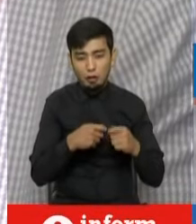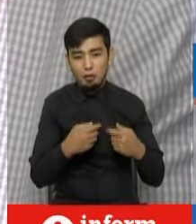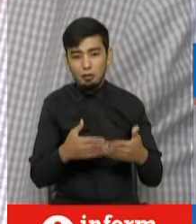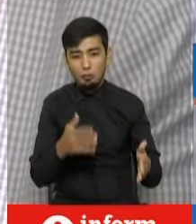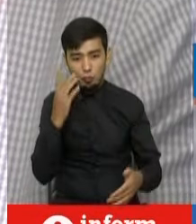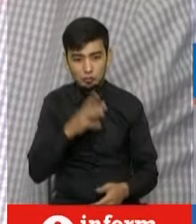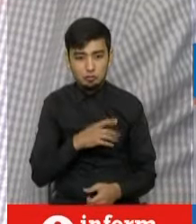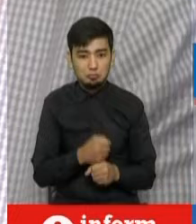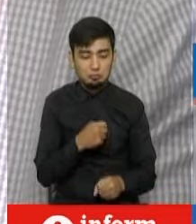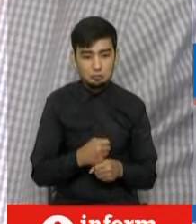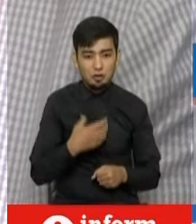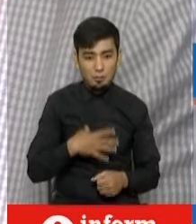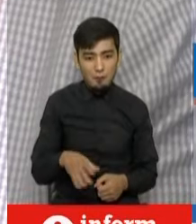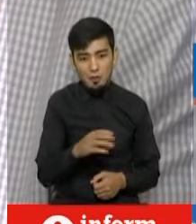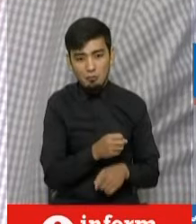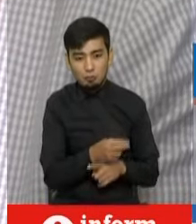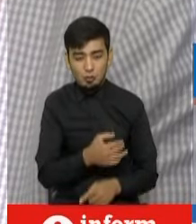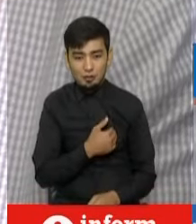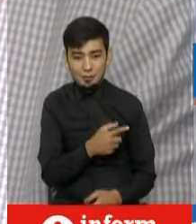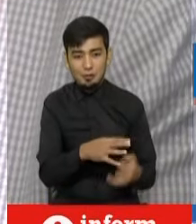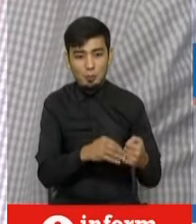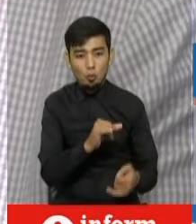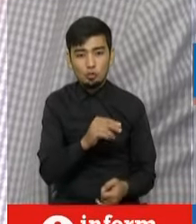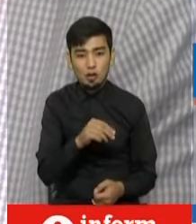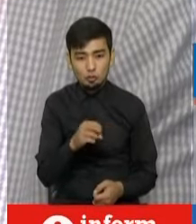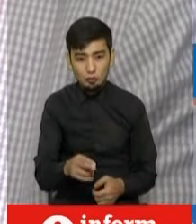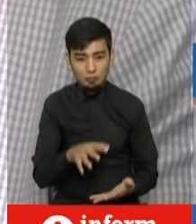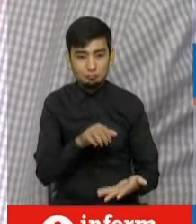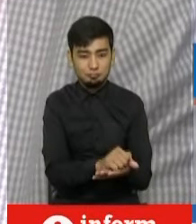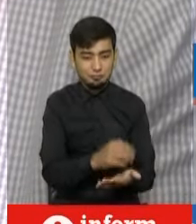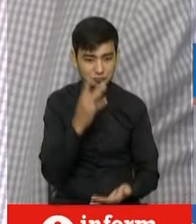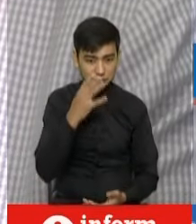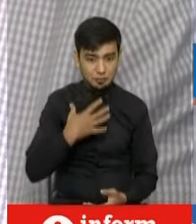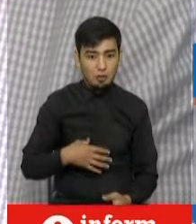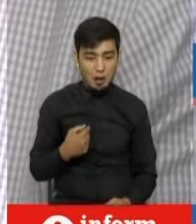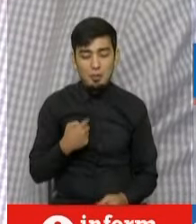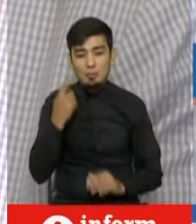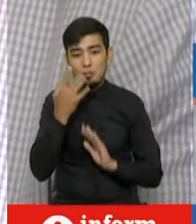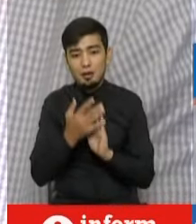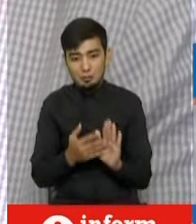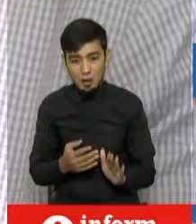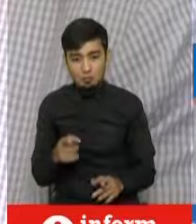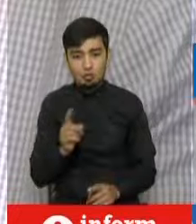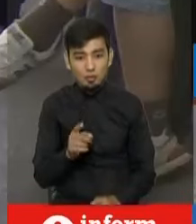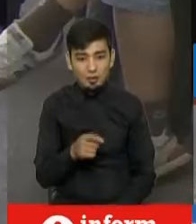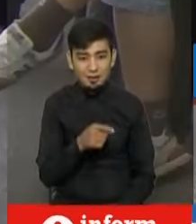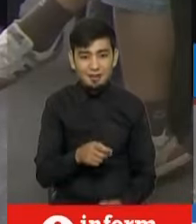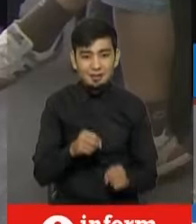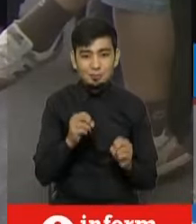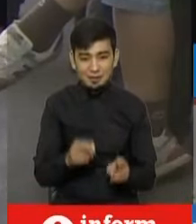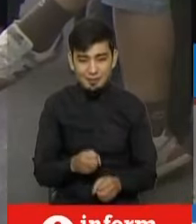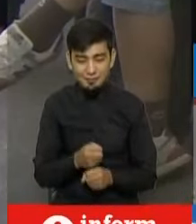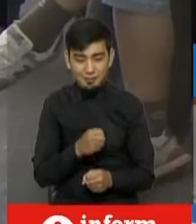все меры для того, чтобы этот земельный участок захватить. Мы понимаем, что это специально